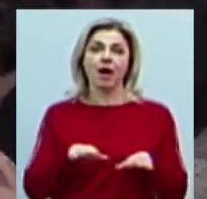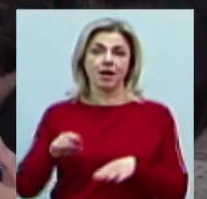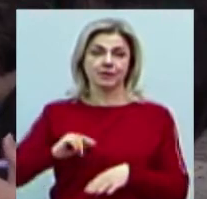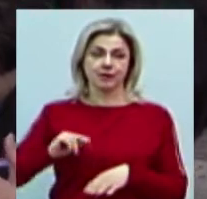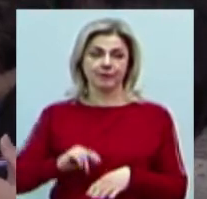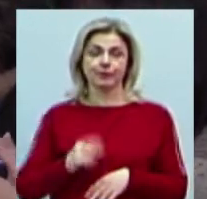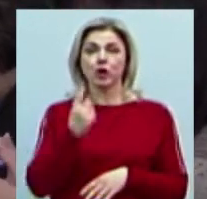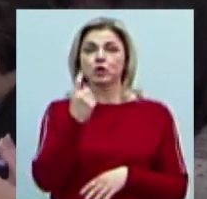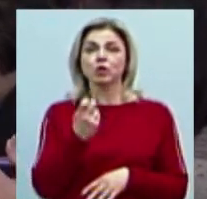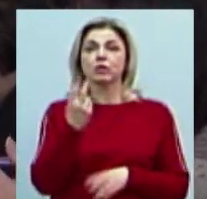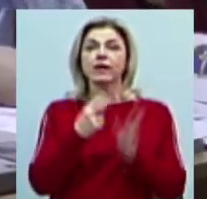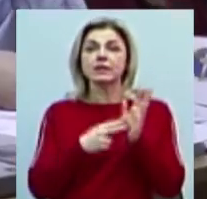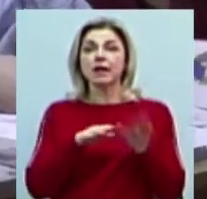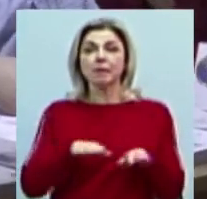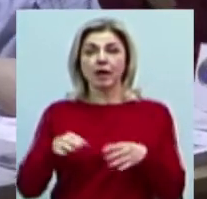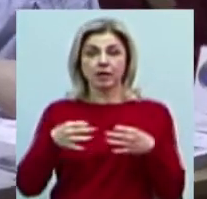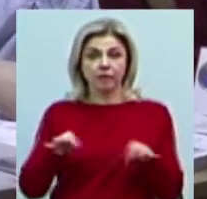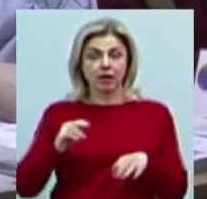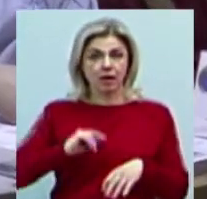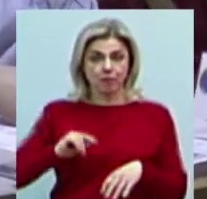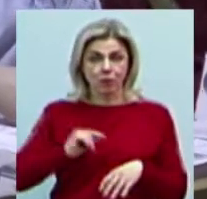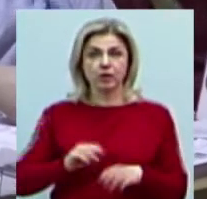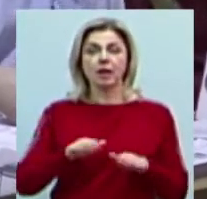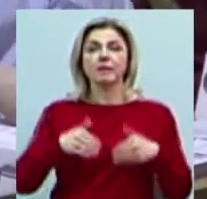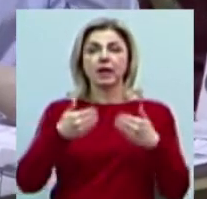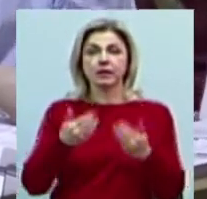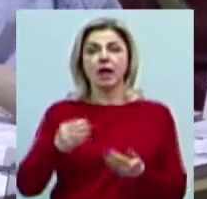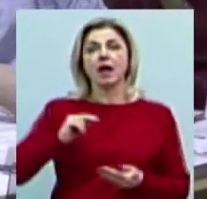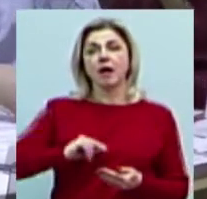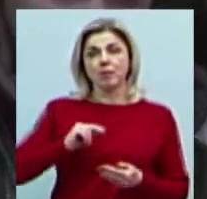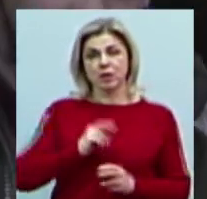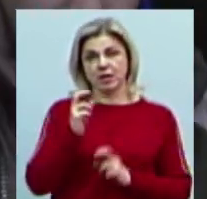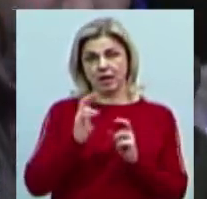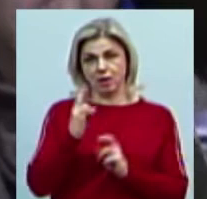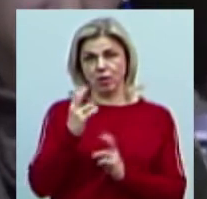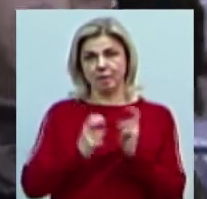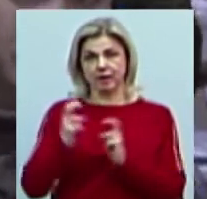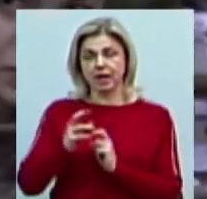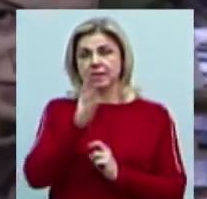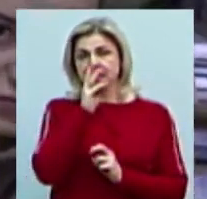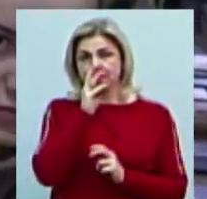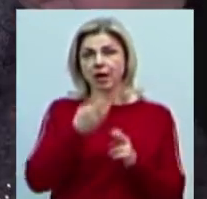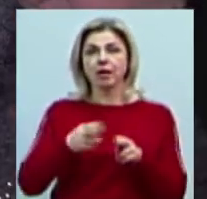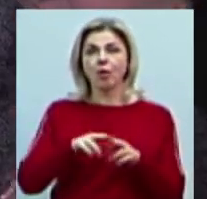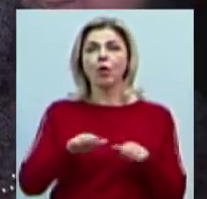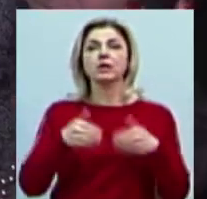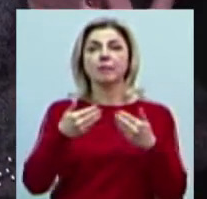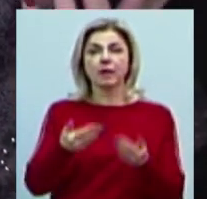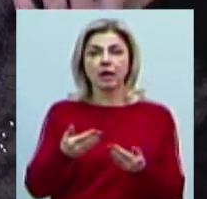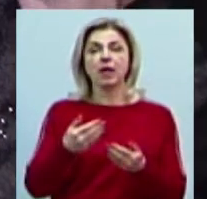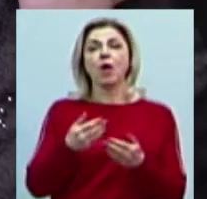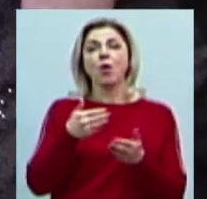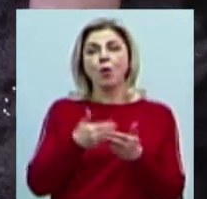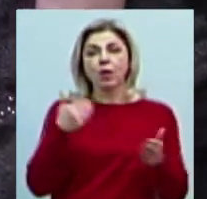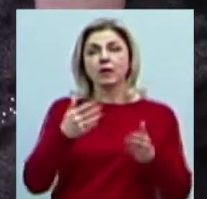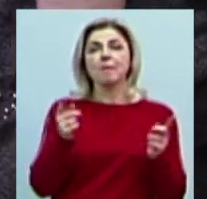127 вакансій пропонували сьогодні представники миколаївських підприємств міста містянам. Заробітна платня, яку пропонують роботодавці, від